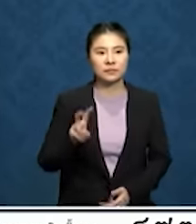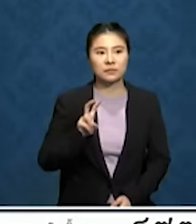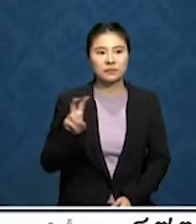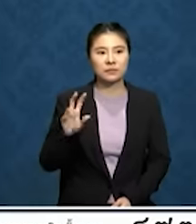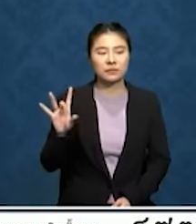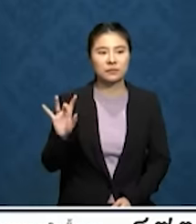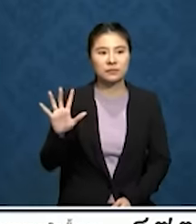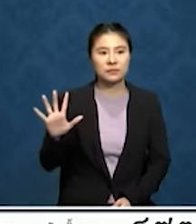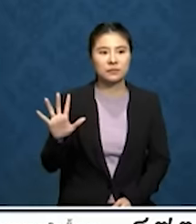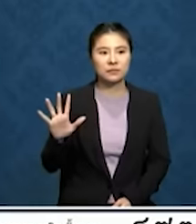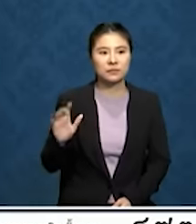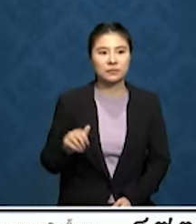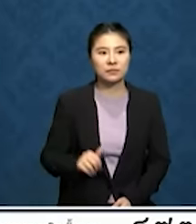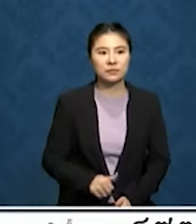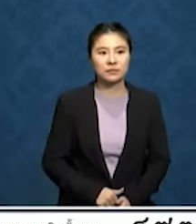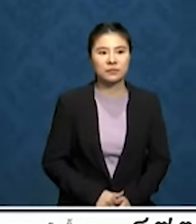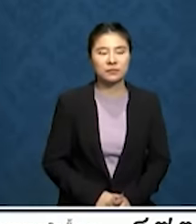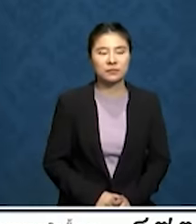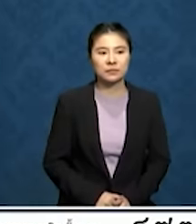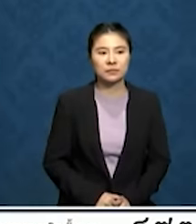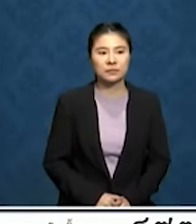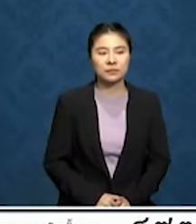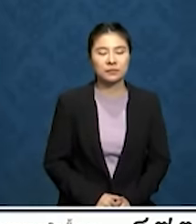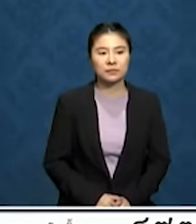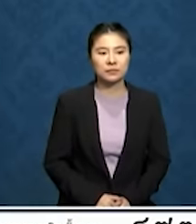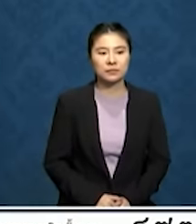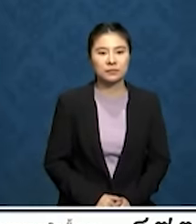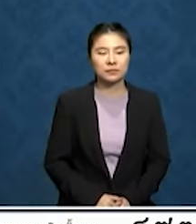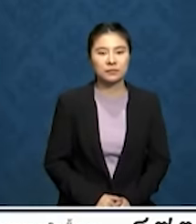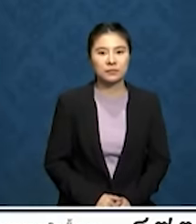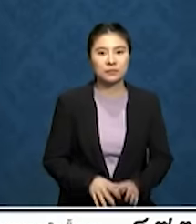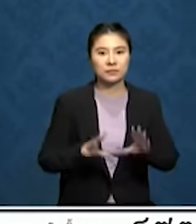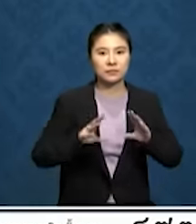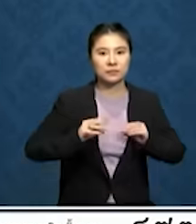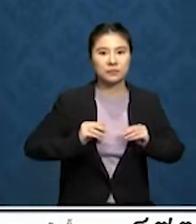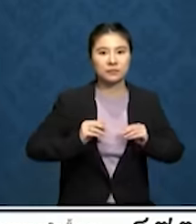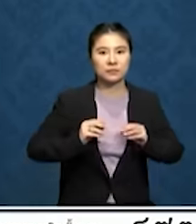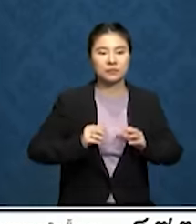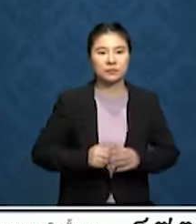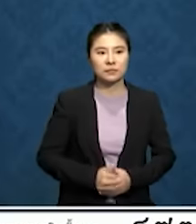285นางสาวมัลลิกาจิรพันธ์วานิช เห็นชอบค่ะ